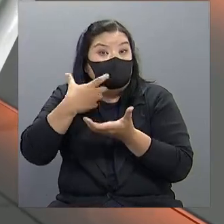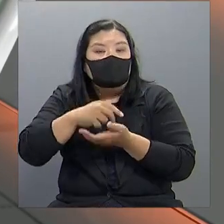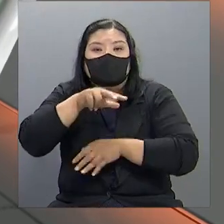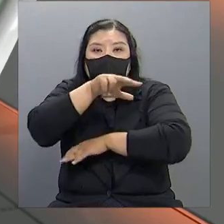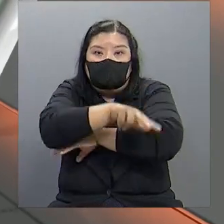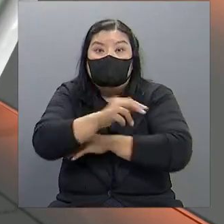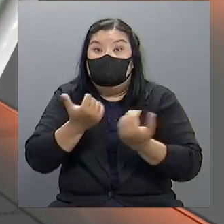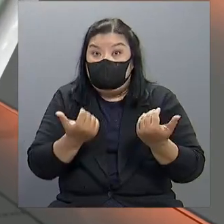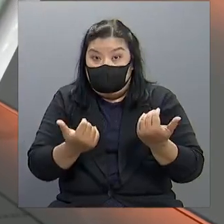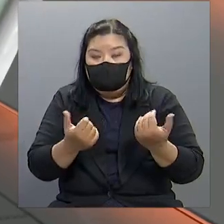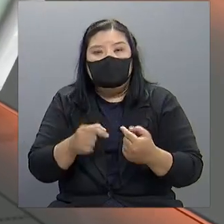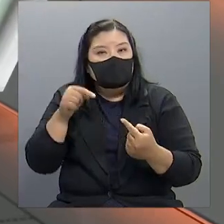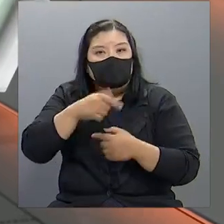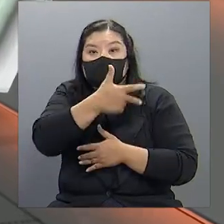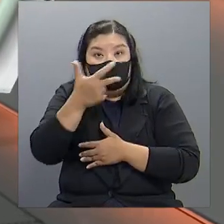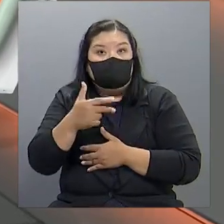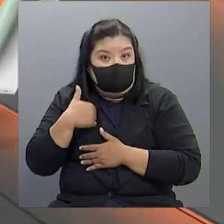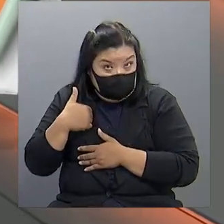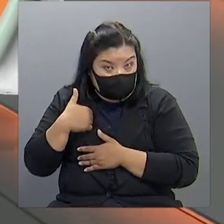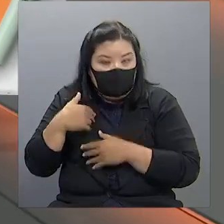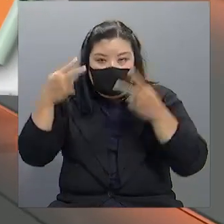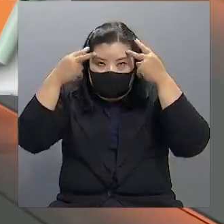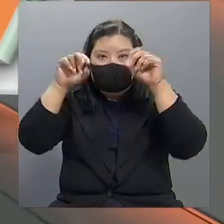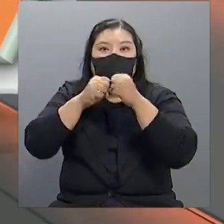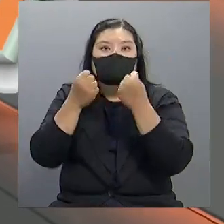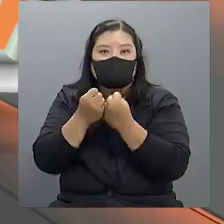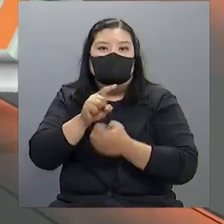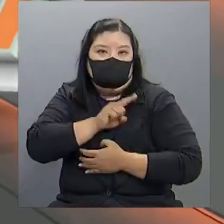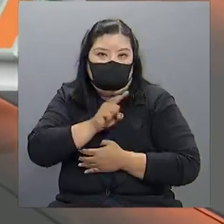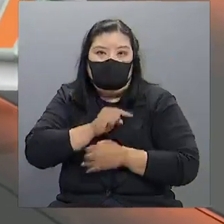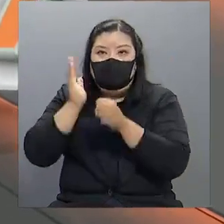ซึ่งทางนายกสมาคมกีฬาเทควันโดแห่งประเทศไทยจะมาเป็นผู้ชี้แจงประเด็นนี้ด้วยตัวเองนะครับ